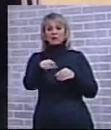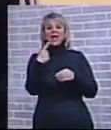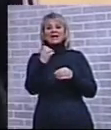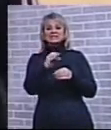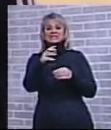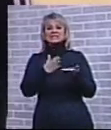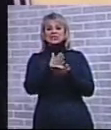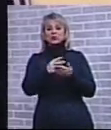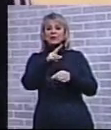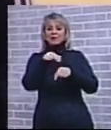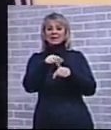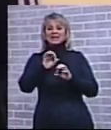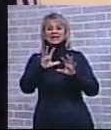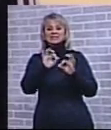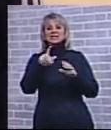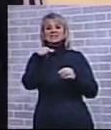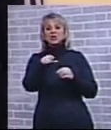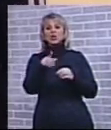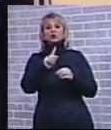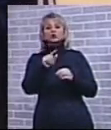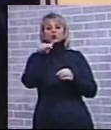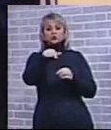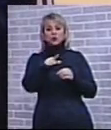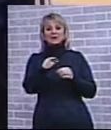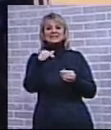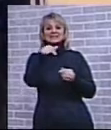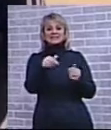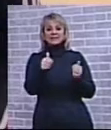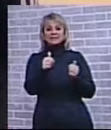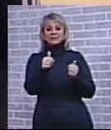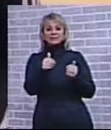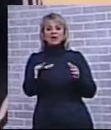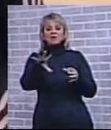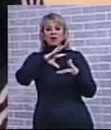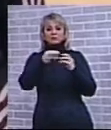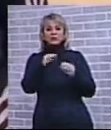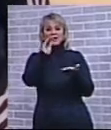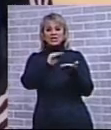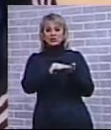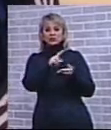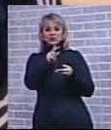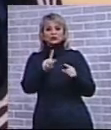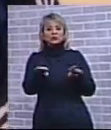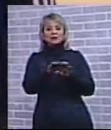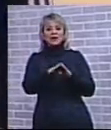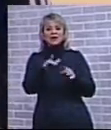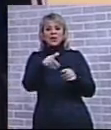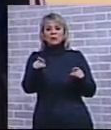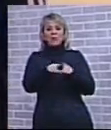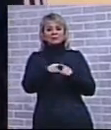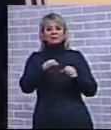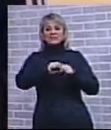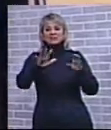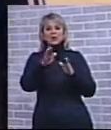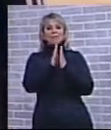из сотрудников полиции рассказал, ну, то, что, короче, здесь, ну, вообще, как бы, лежит что-то, ну, бомба, взрывчатка, да, взрывчатка, да,